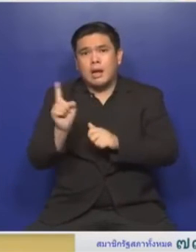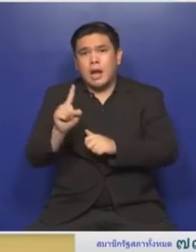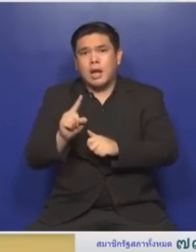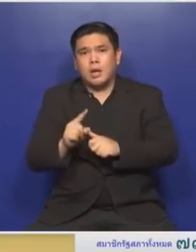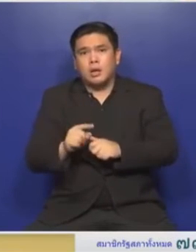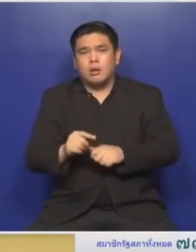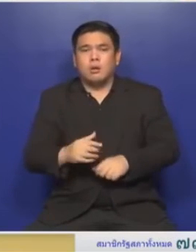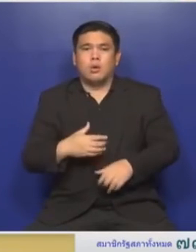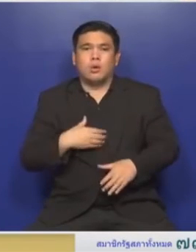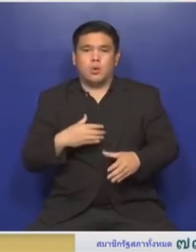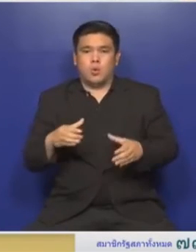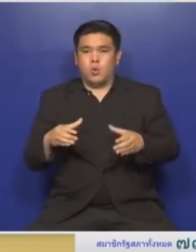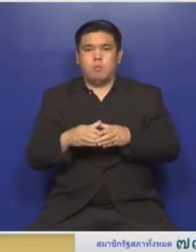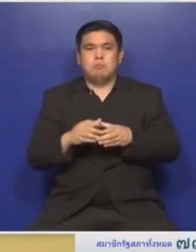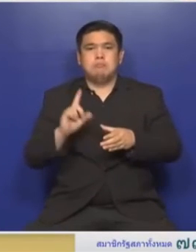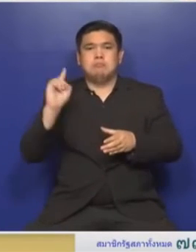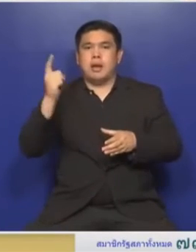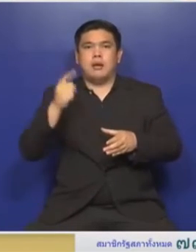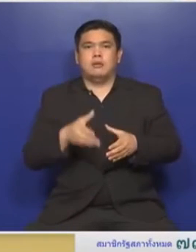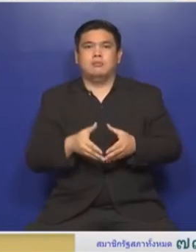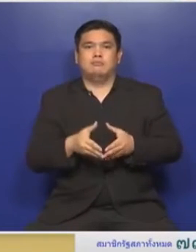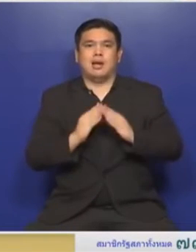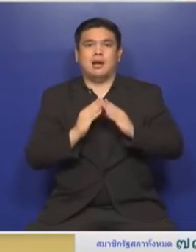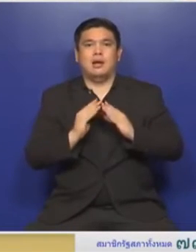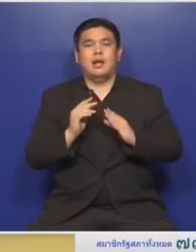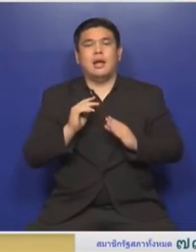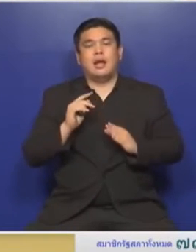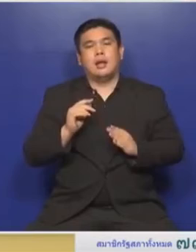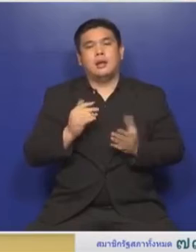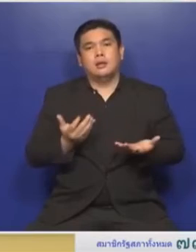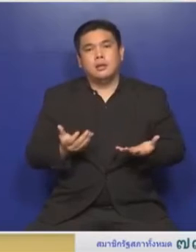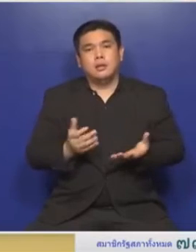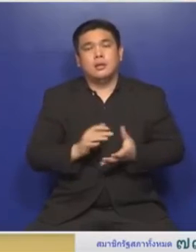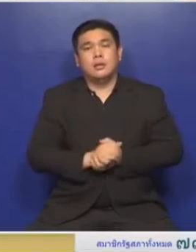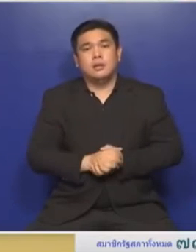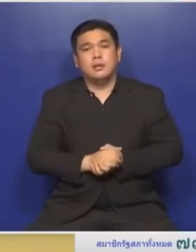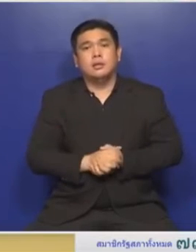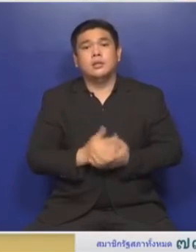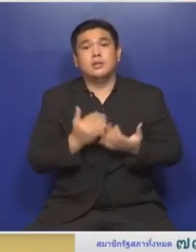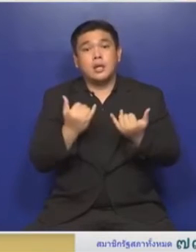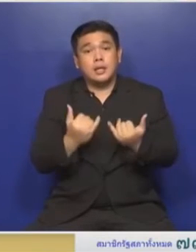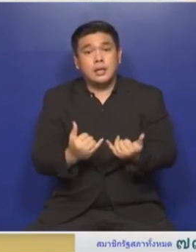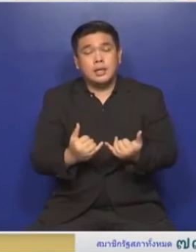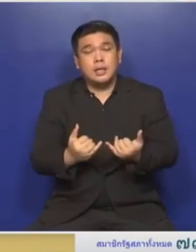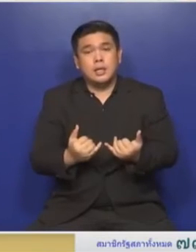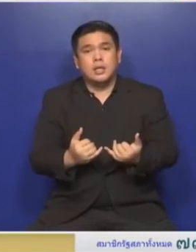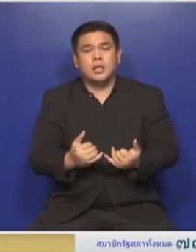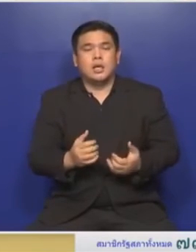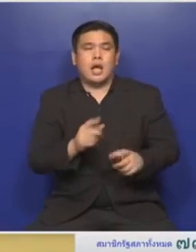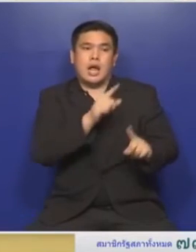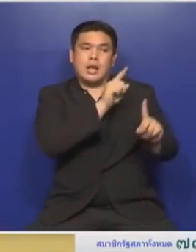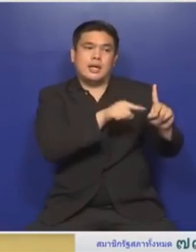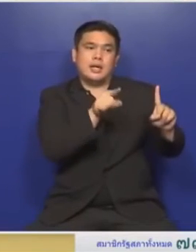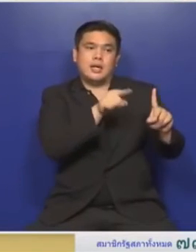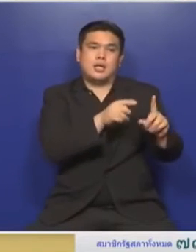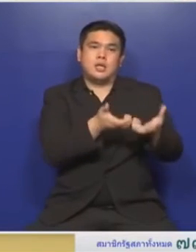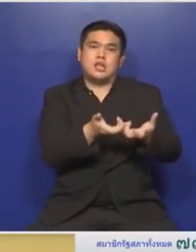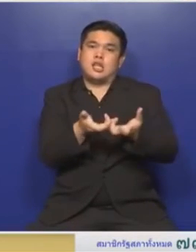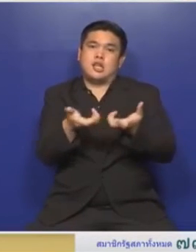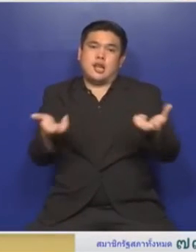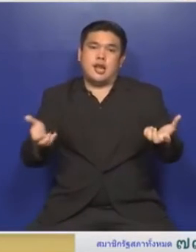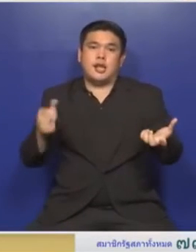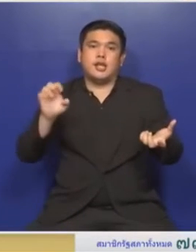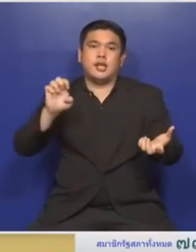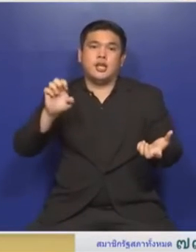ตัตั้ง APEC เขมาเพรนั้นในการที่อักลิจะออกจาก EU ครั้งเนี่ยผมก็เชื่อว่